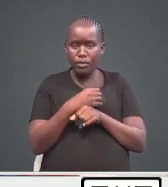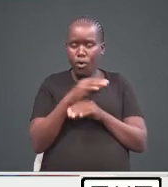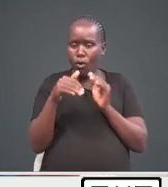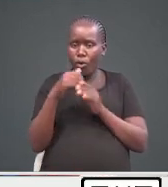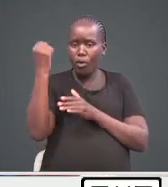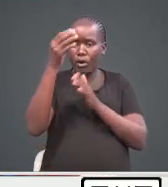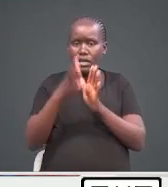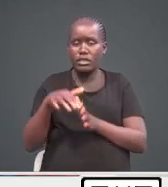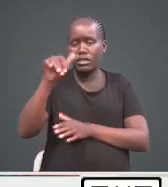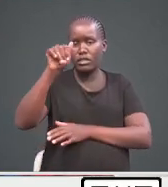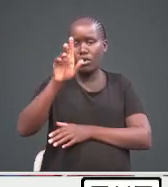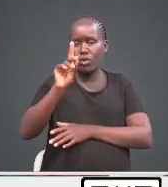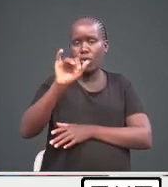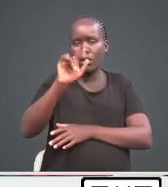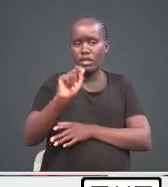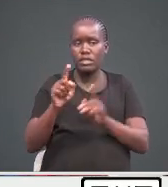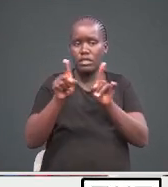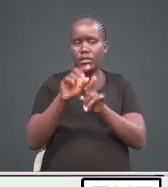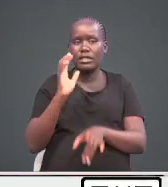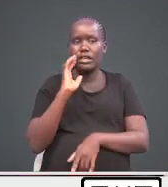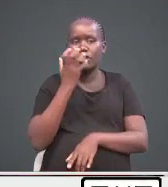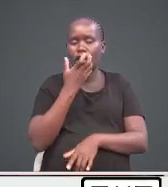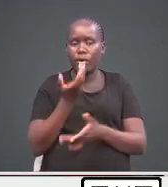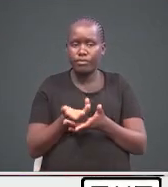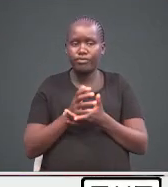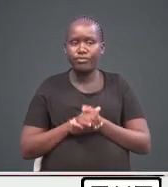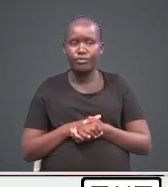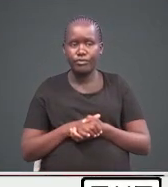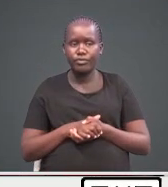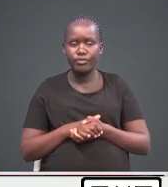Gachagua amefanywa? Kenya's